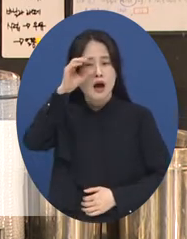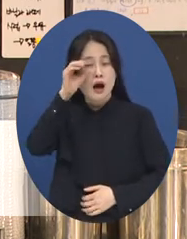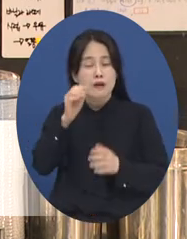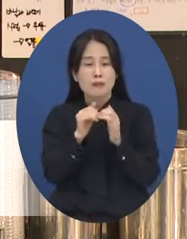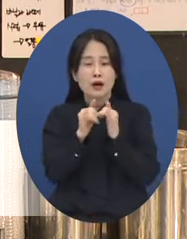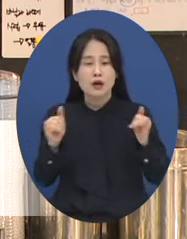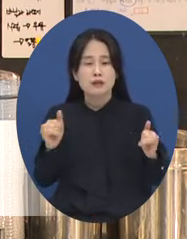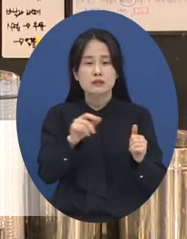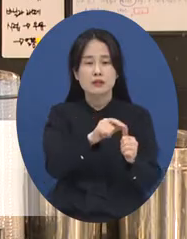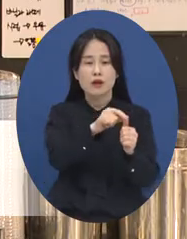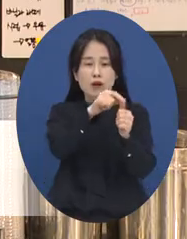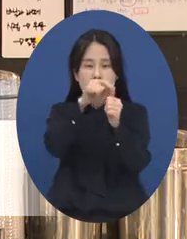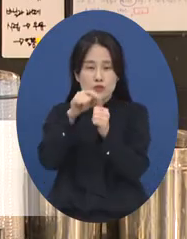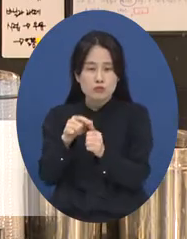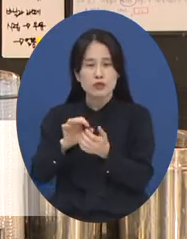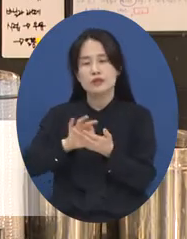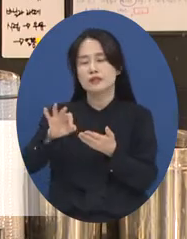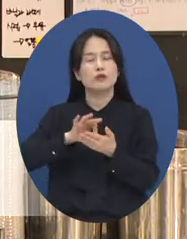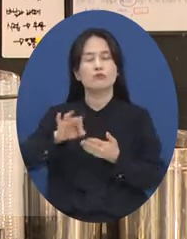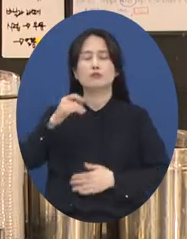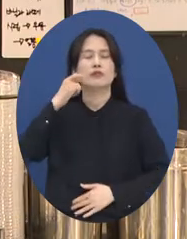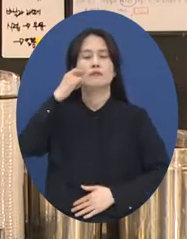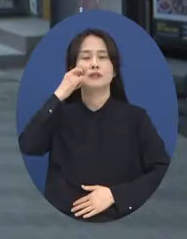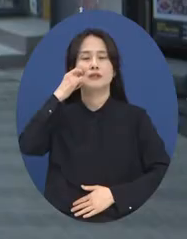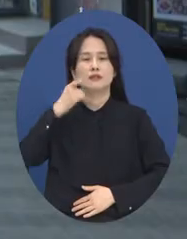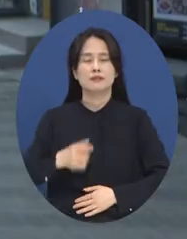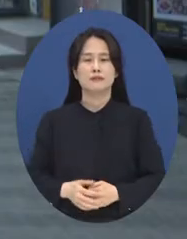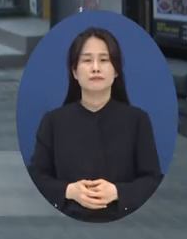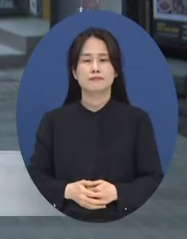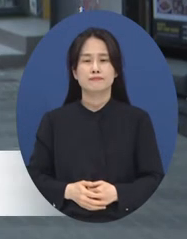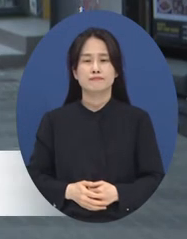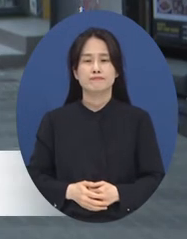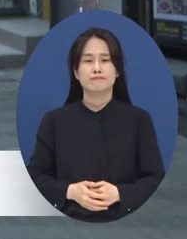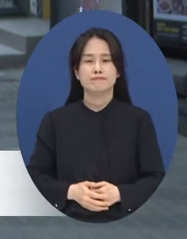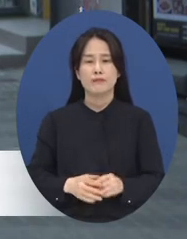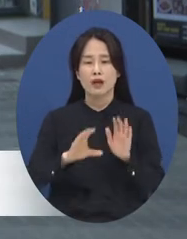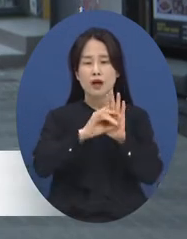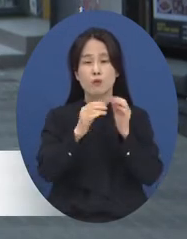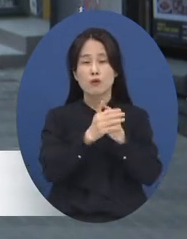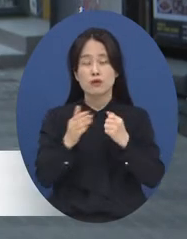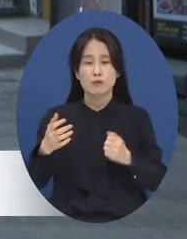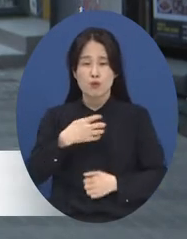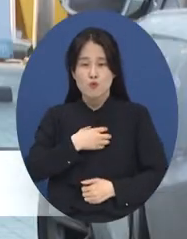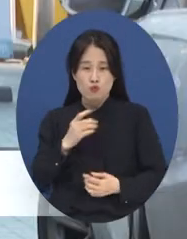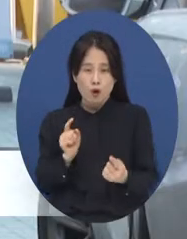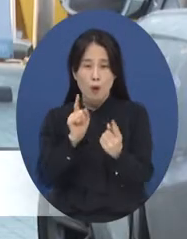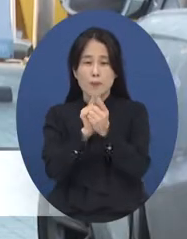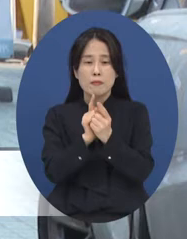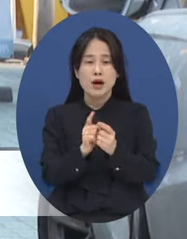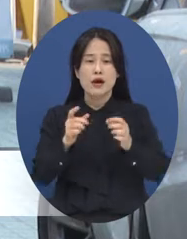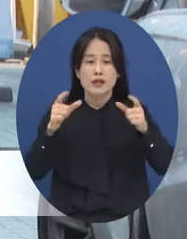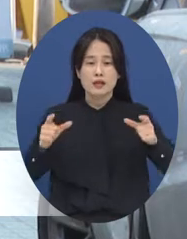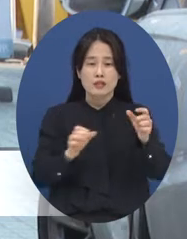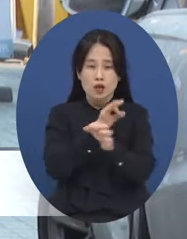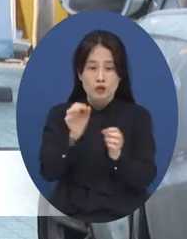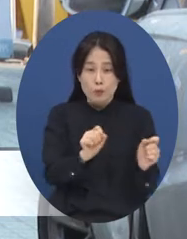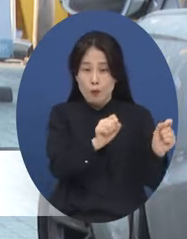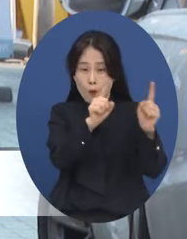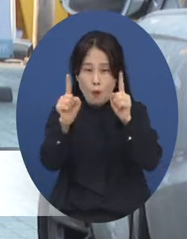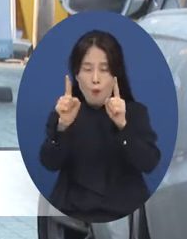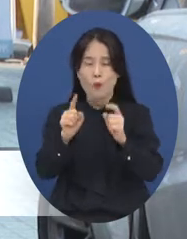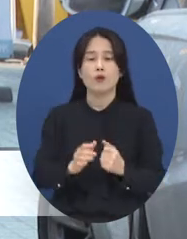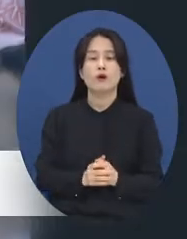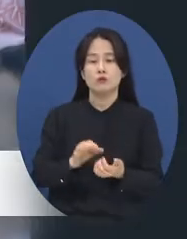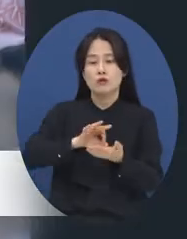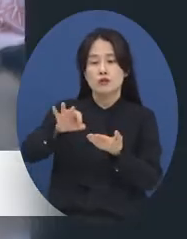알바들을 이 근처 사장님들이 거의 쓸 수 없을 정도세요. 이렇게 코로나19로 위기에 처한 지역 경제를 살리고 위축된